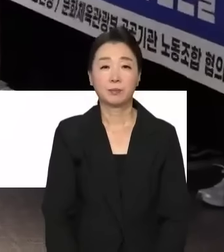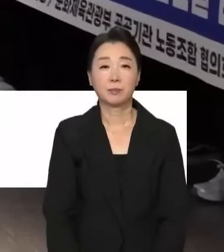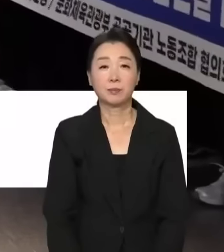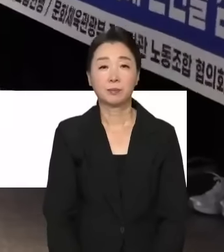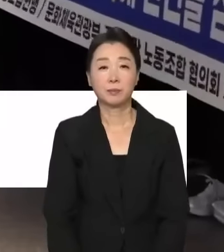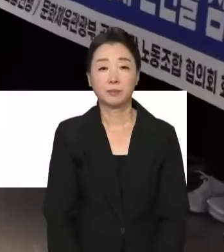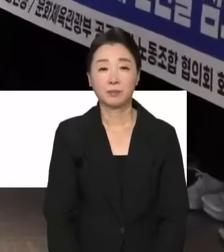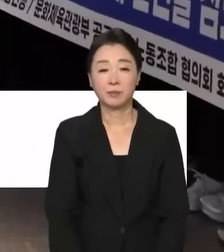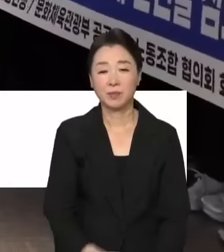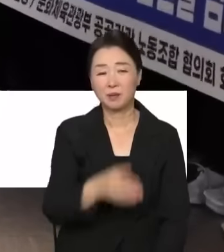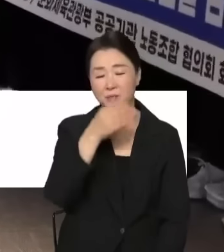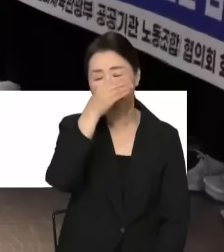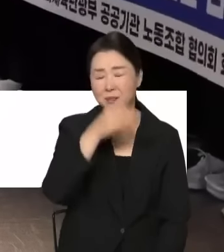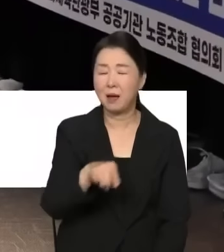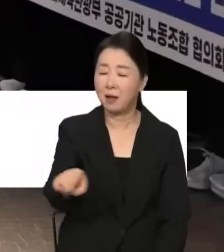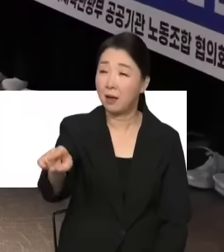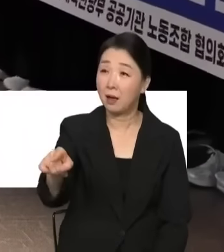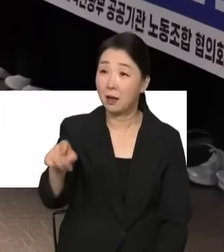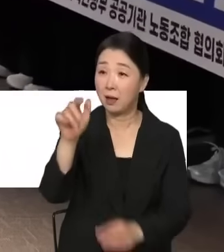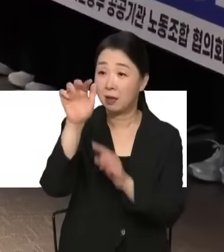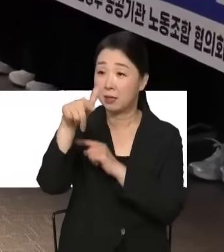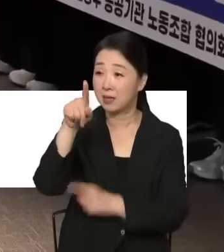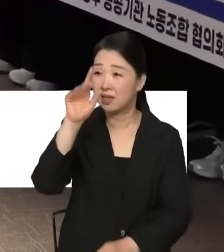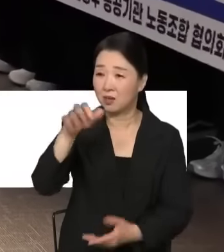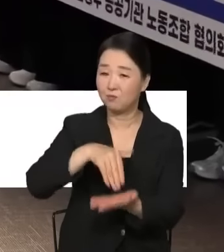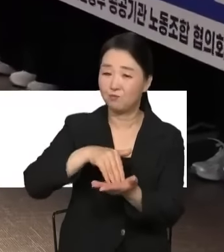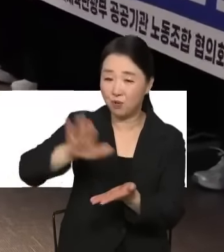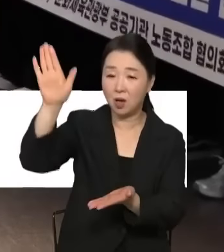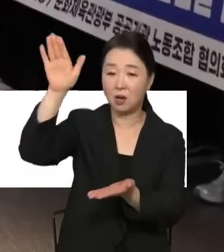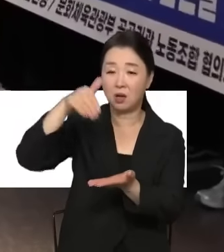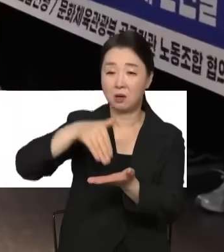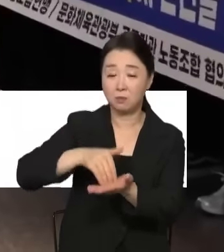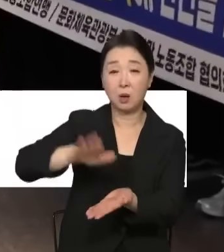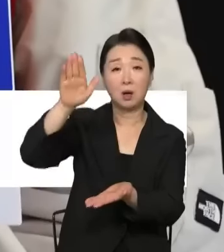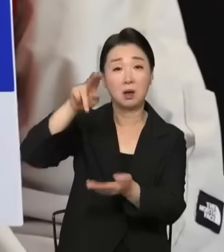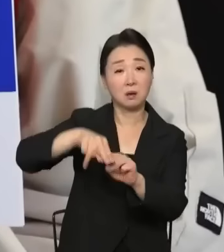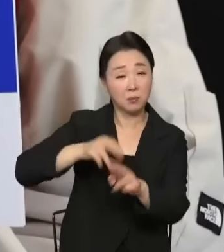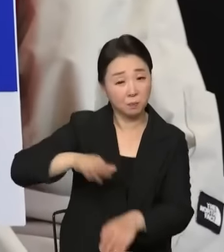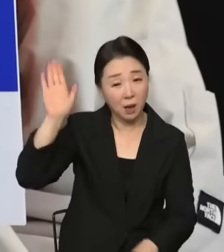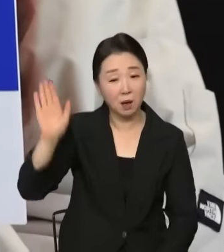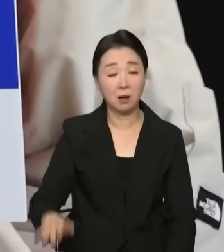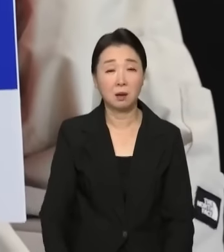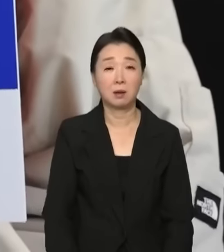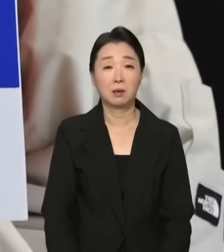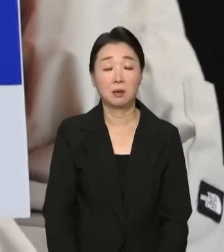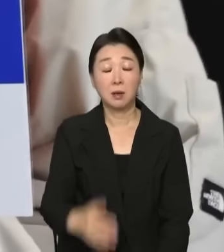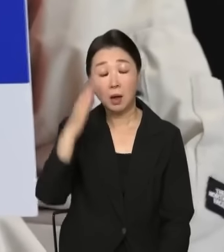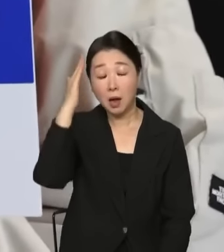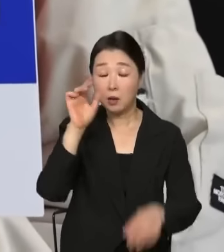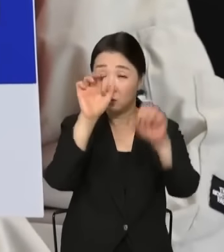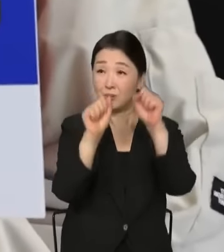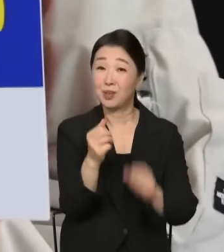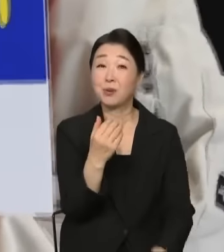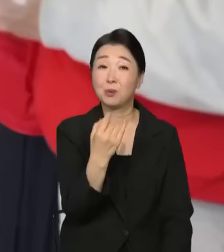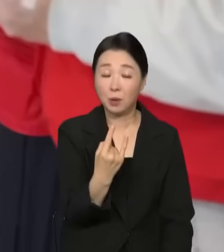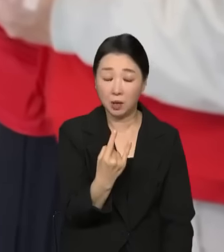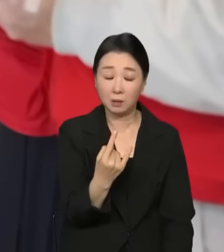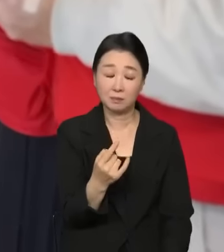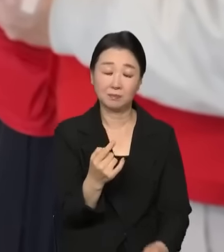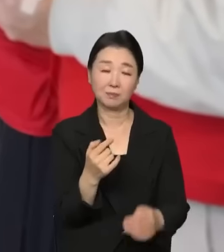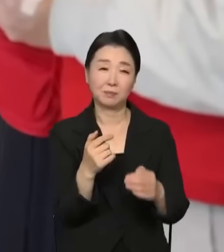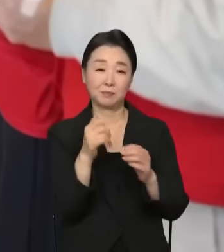후반부치 내로당불 이기응은 물러가라. 물러가라. 물러가라. 지금 당장 대한체육회 이기응 회장의 두 번째